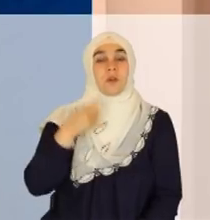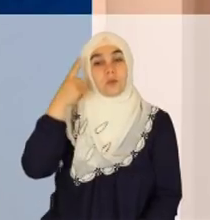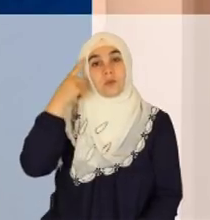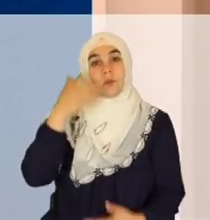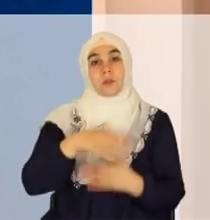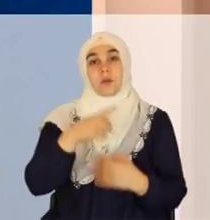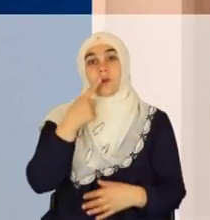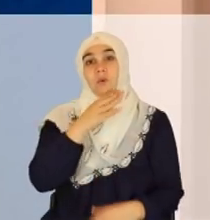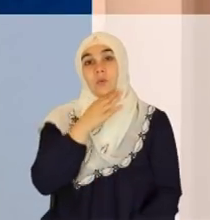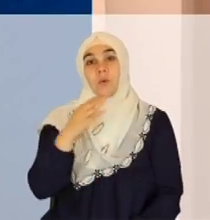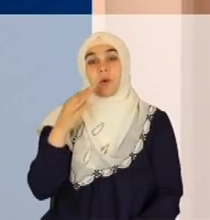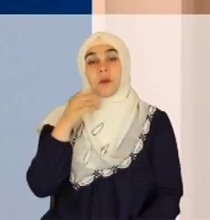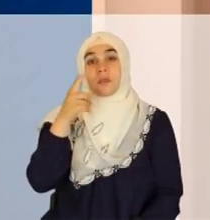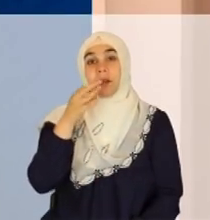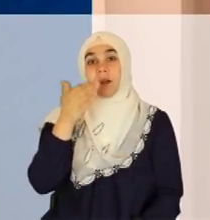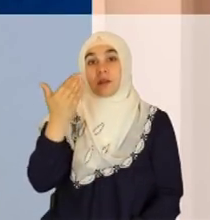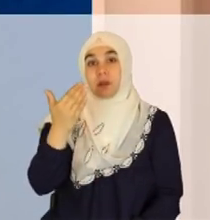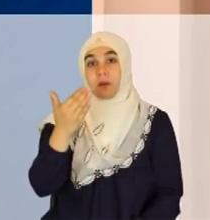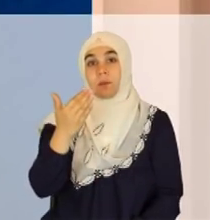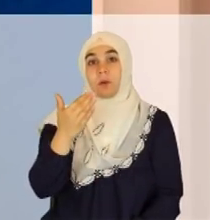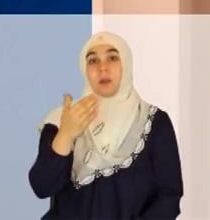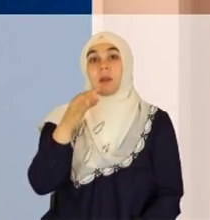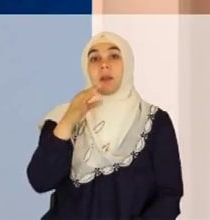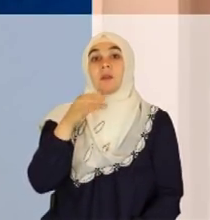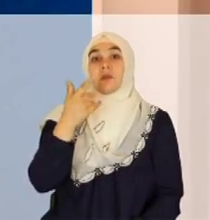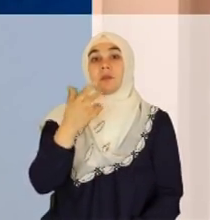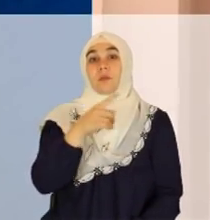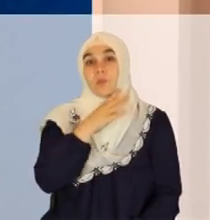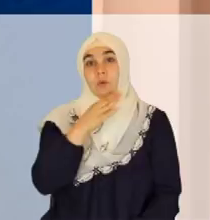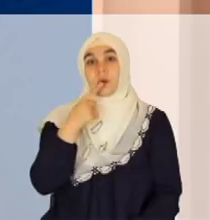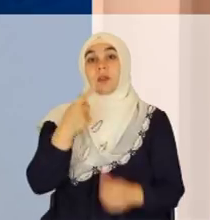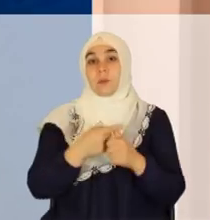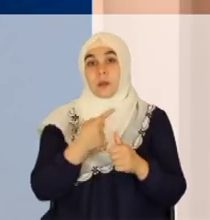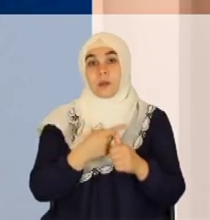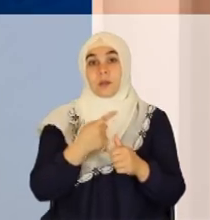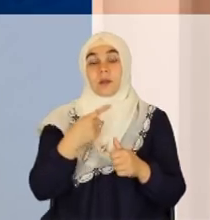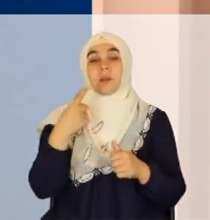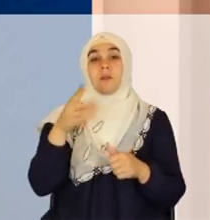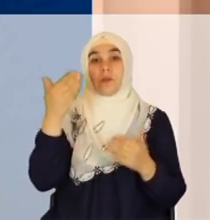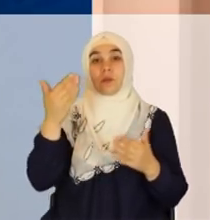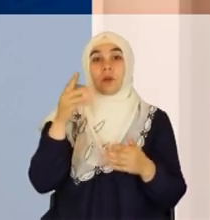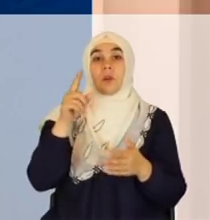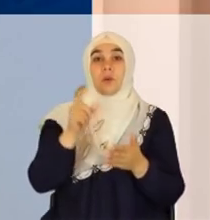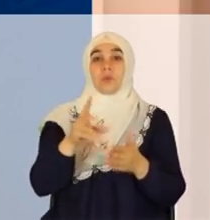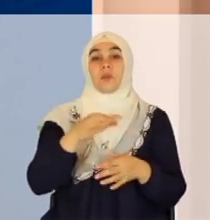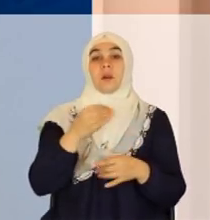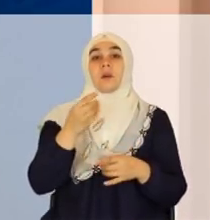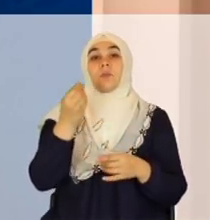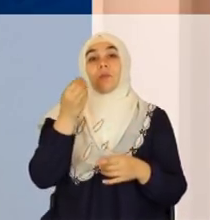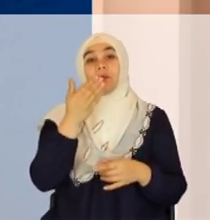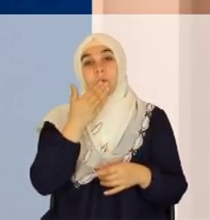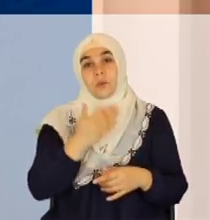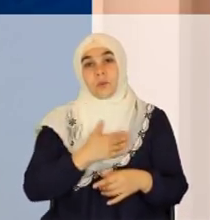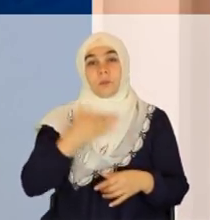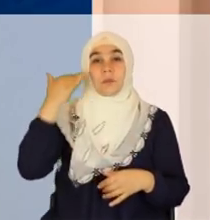aytadigan bo'lsak, ko'proq Xizr alayhissalom, Imom Mahdi to'g'risidagi gaplar odamlar parokandlikka tushgan vaqtda chiqadi.